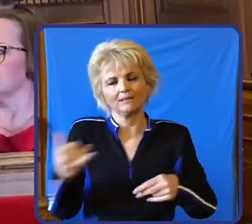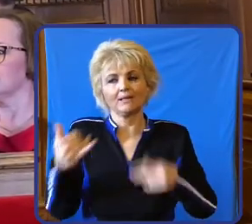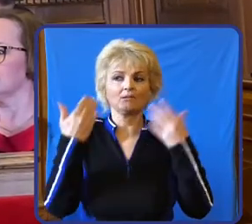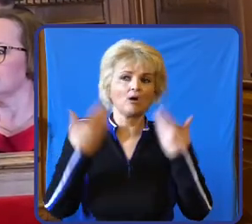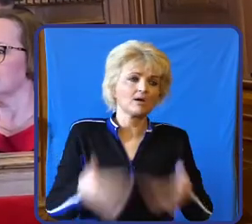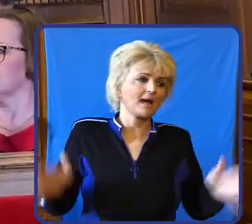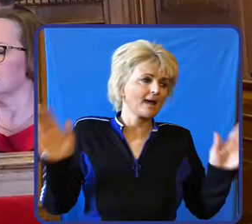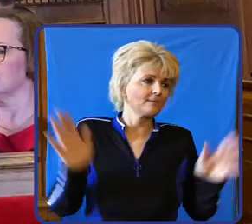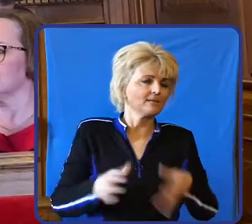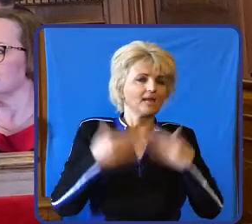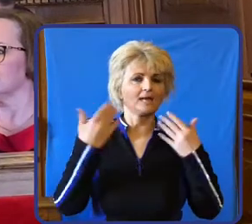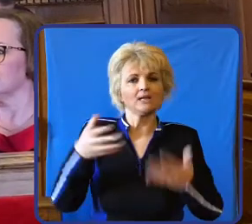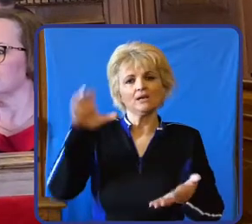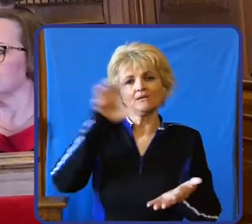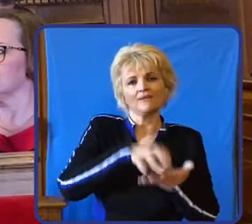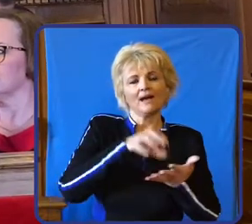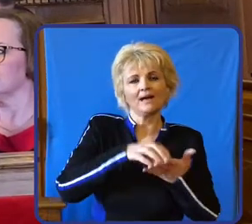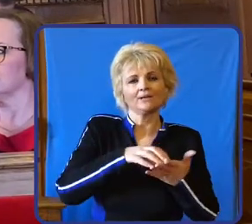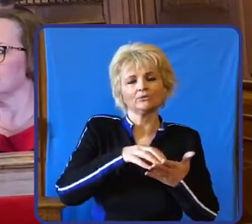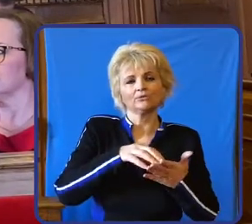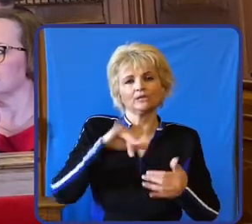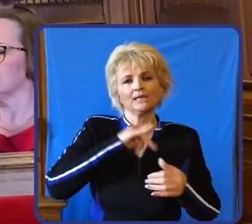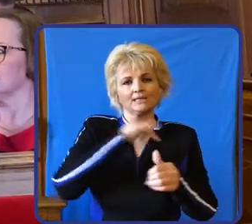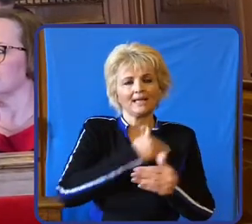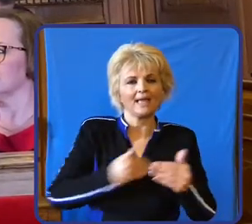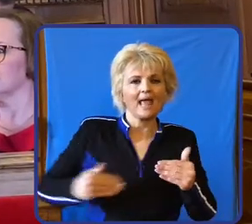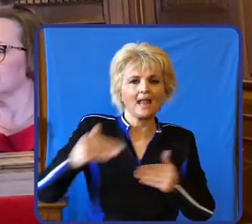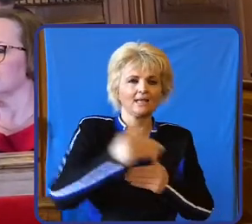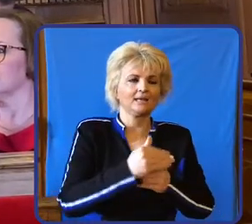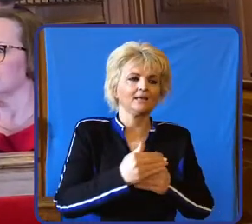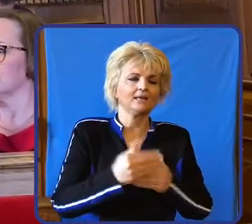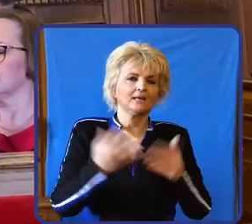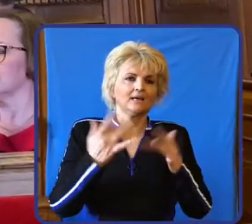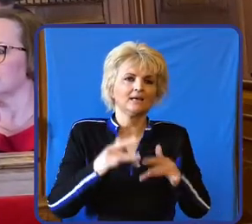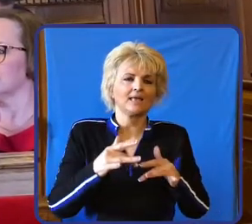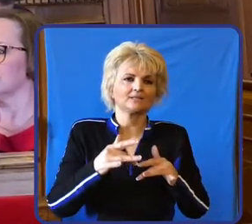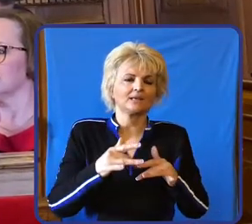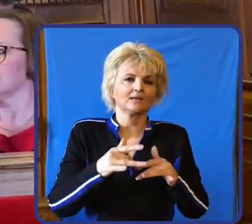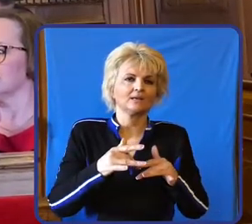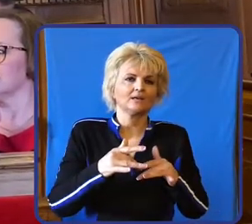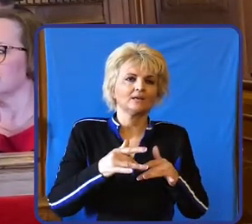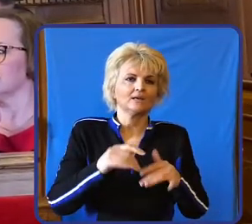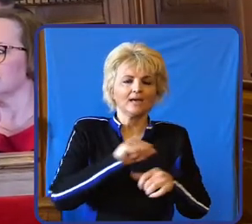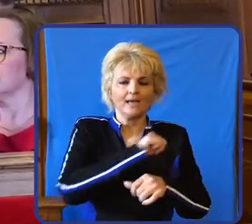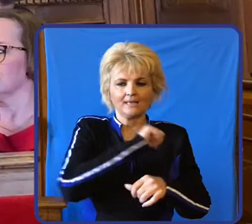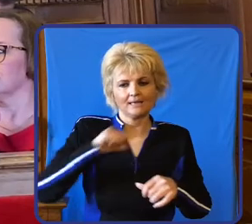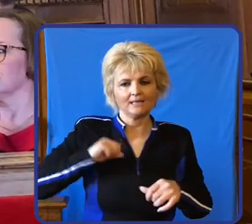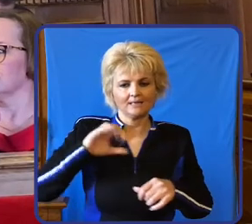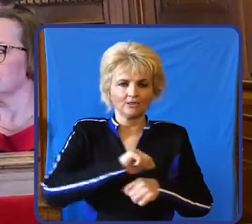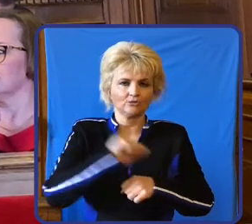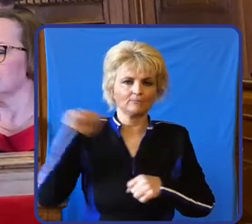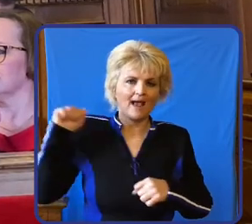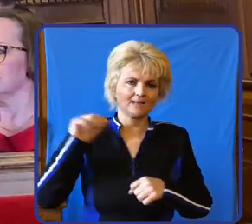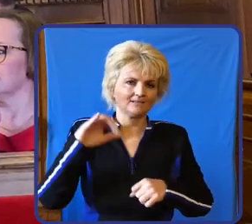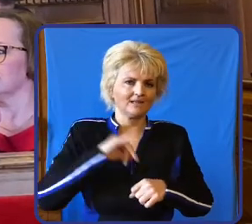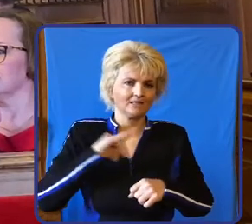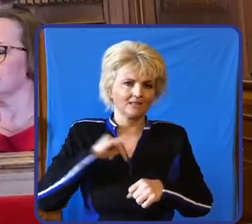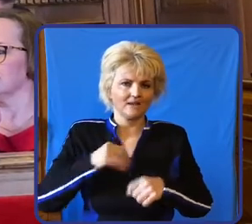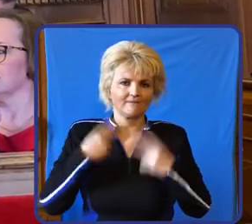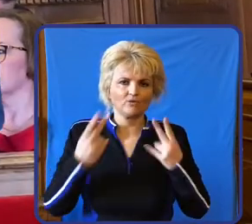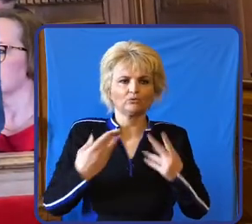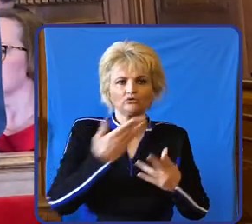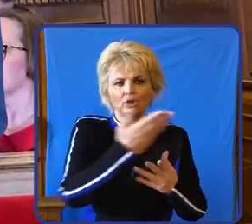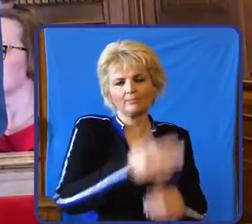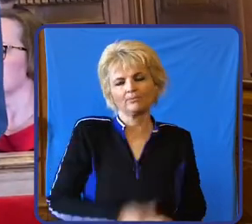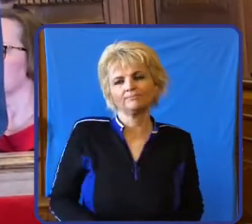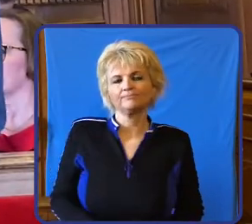akármilyen város érdek elé helyeznek mindig egyéni és párt érdeket. És én szóval ezt szeretném, tudom,